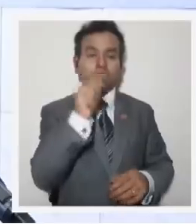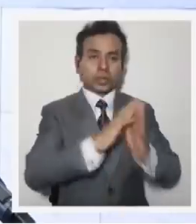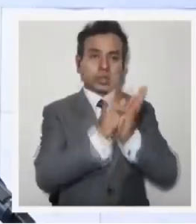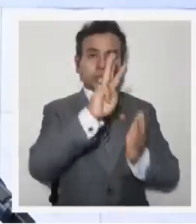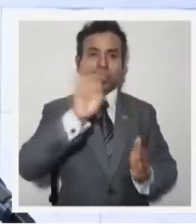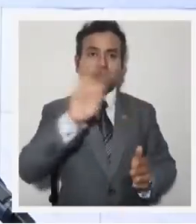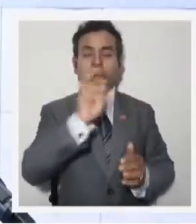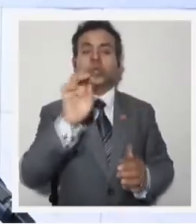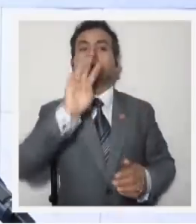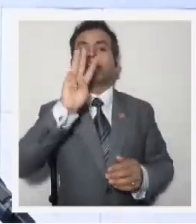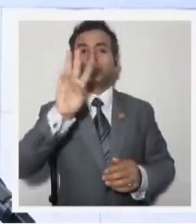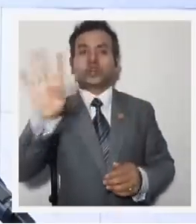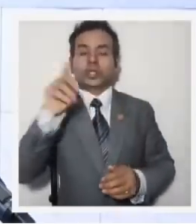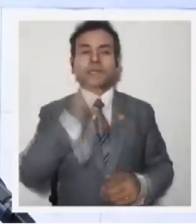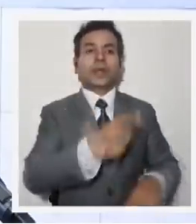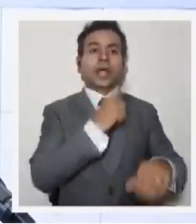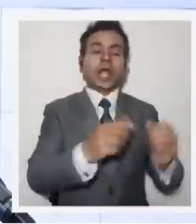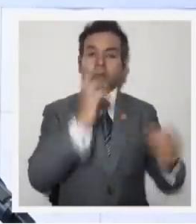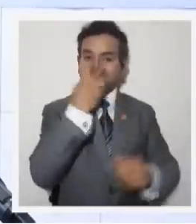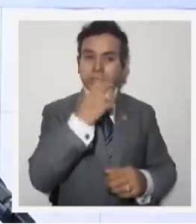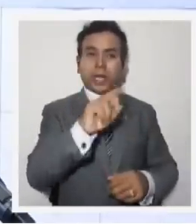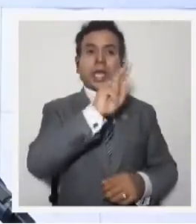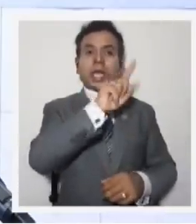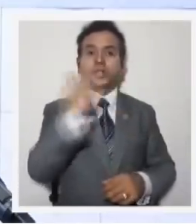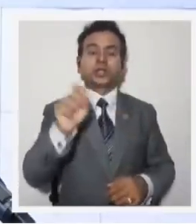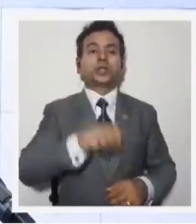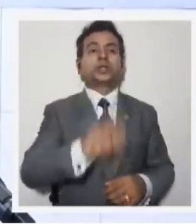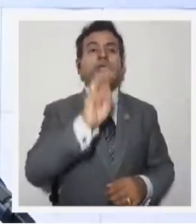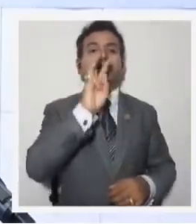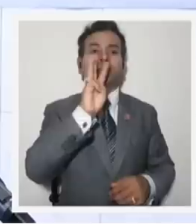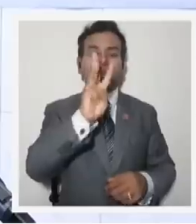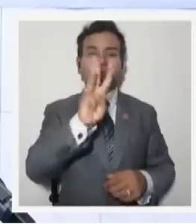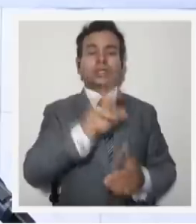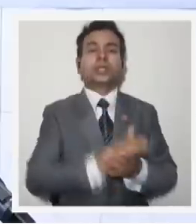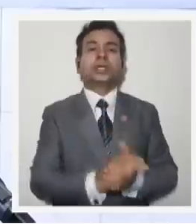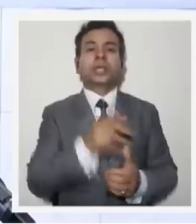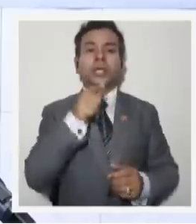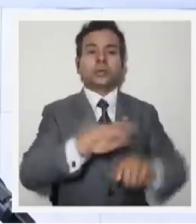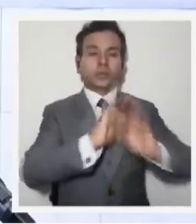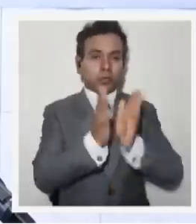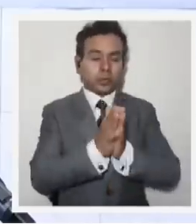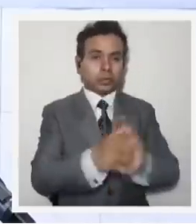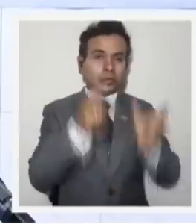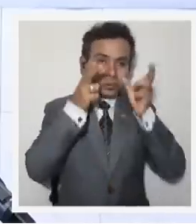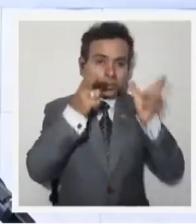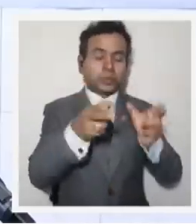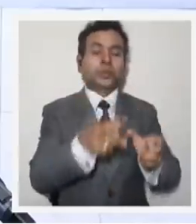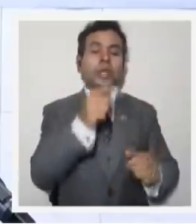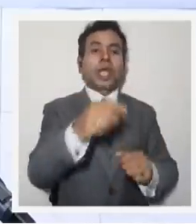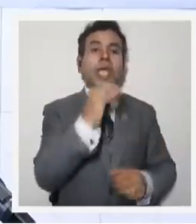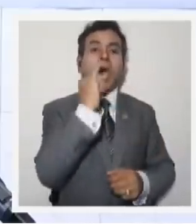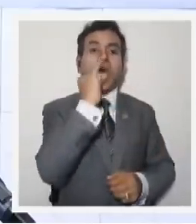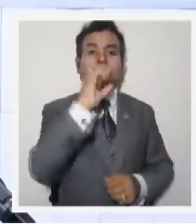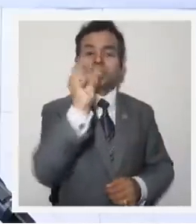এই সকল হাসপাতালে আমাদের আইসিইউর সংখ্যা 329টি এবং ডায়ালাইসিস ইউনিট 102টি। এখানেও আমি বলতে চাই যে আমাদের আইসোলেশন সংখ্যা